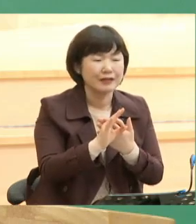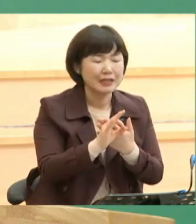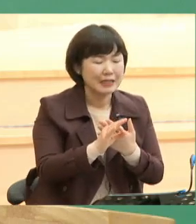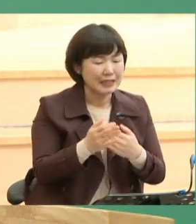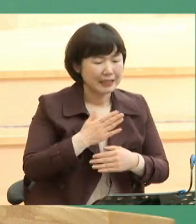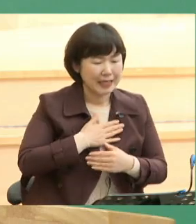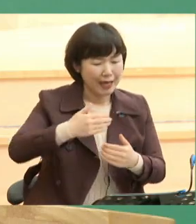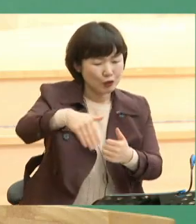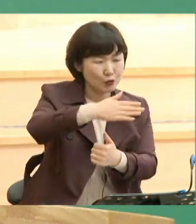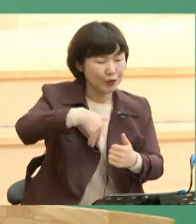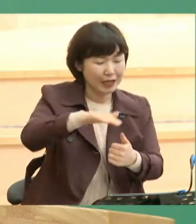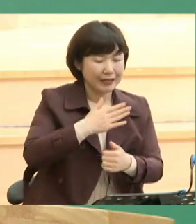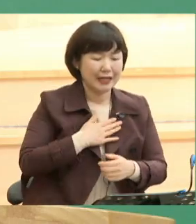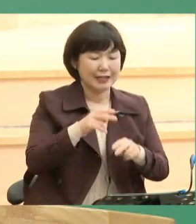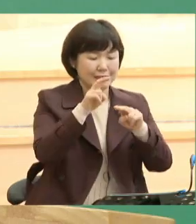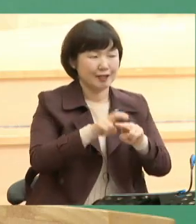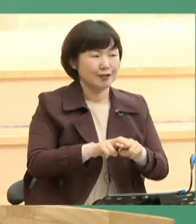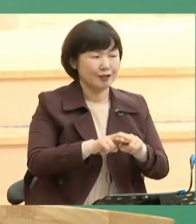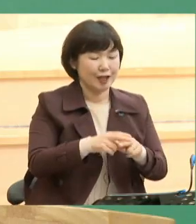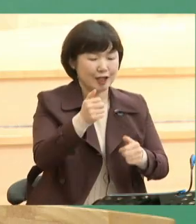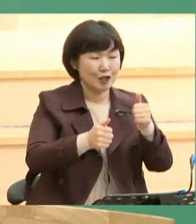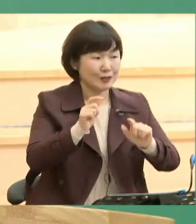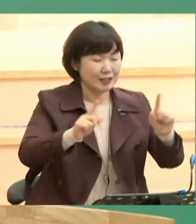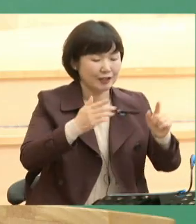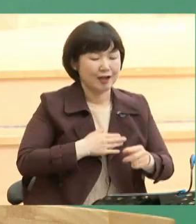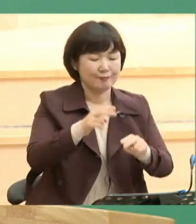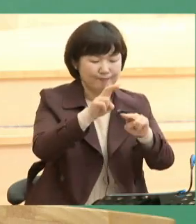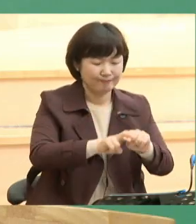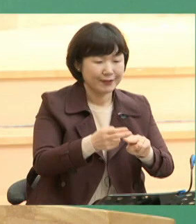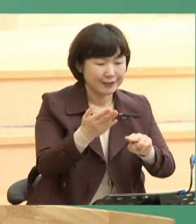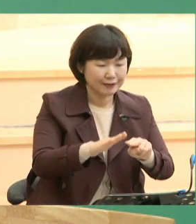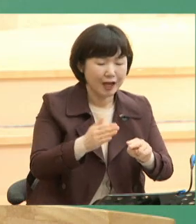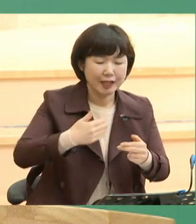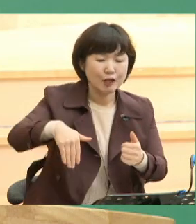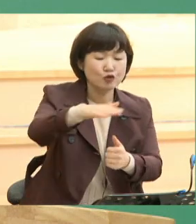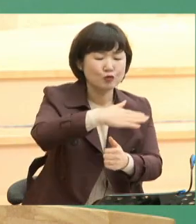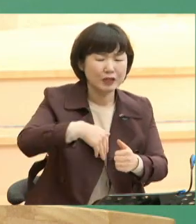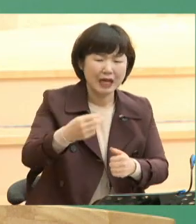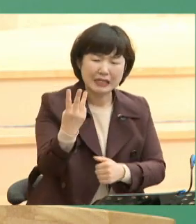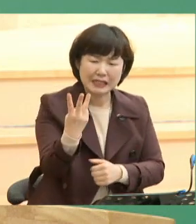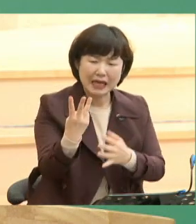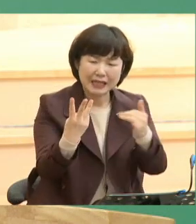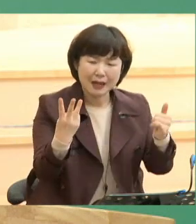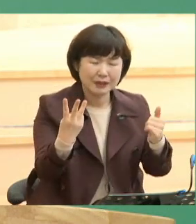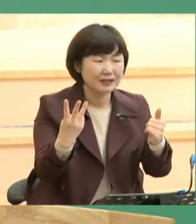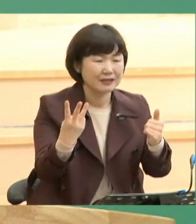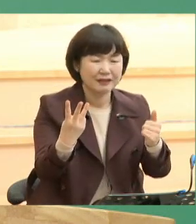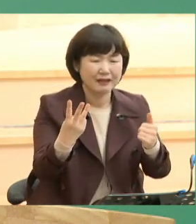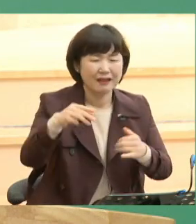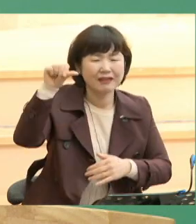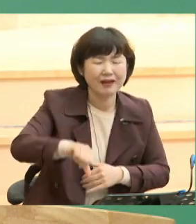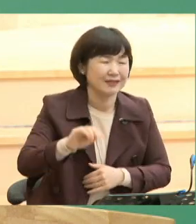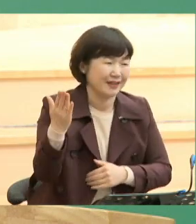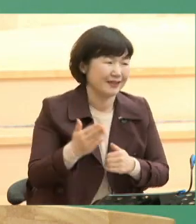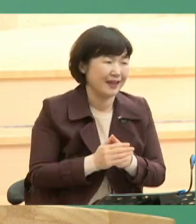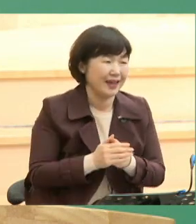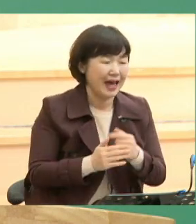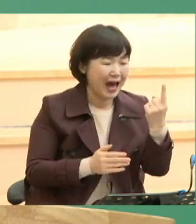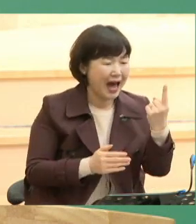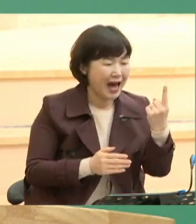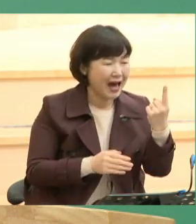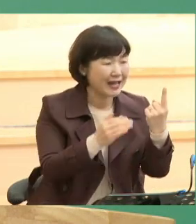내 주변의 내가 이제 강의실이 앉았는데 내 주변에 3명은 떨어져야 돼 1 명부